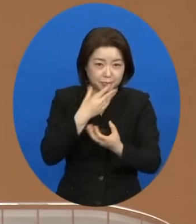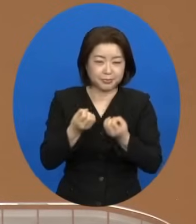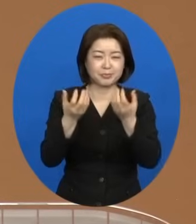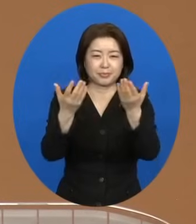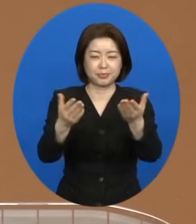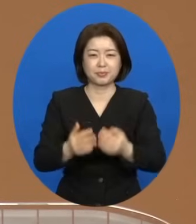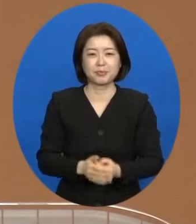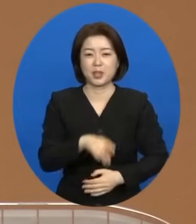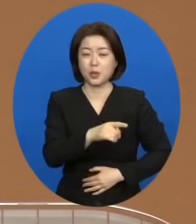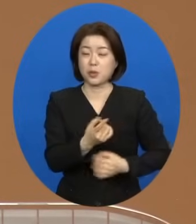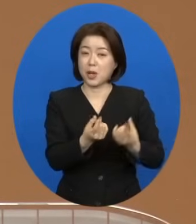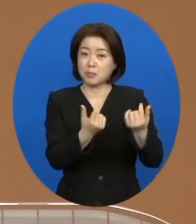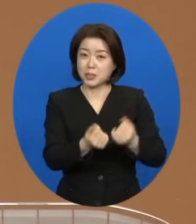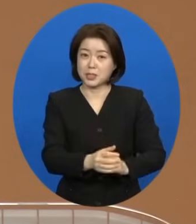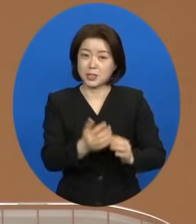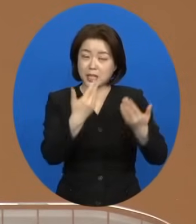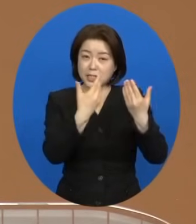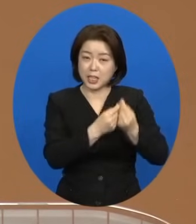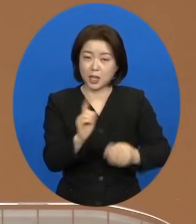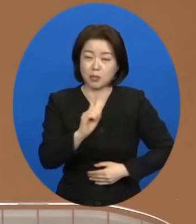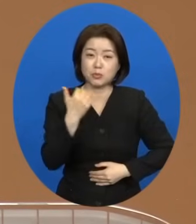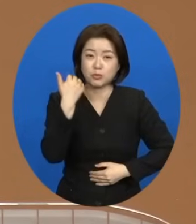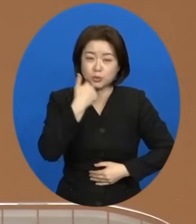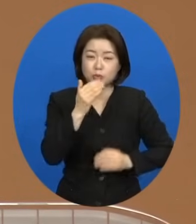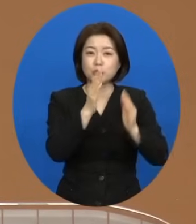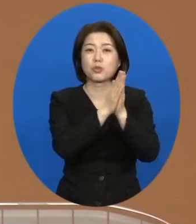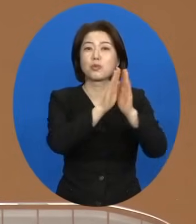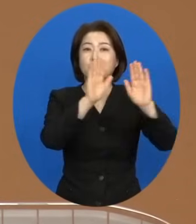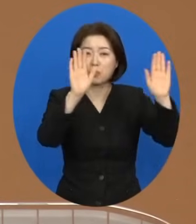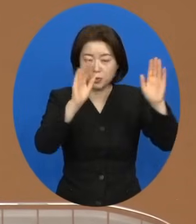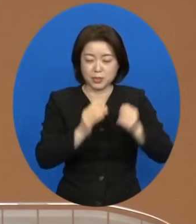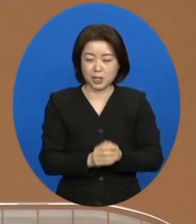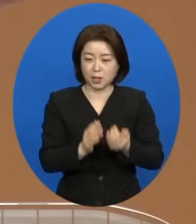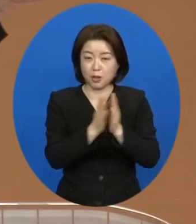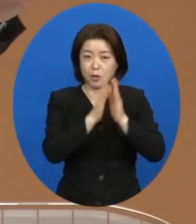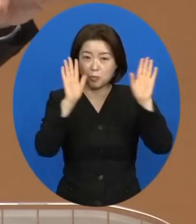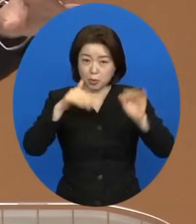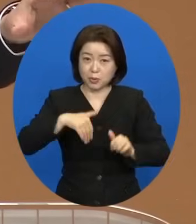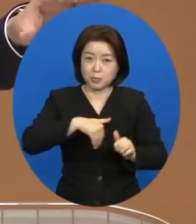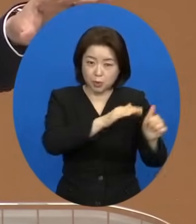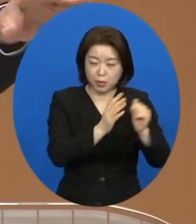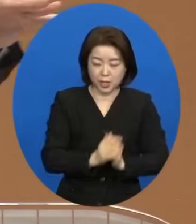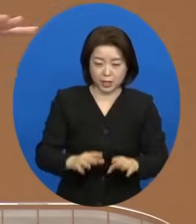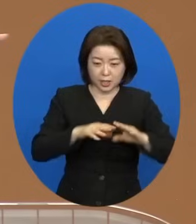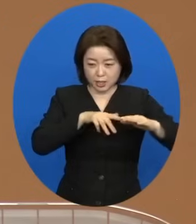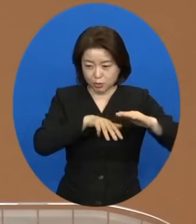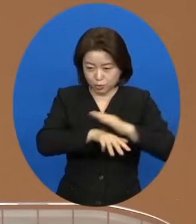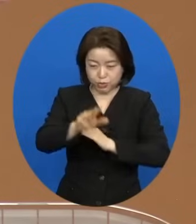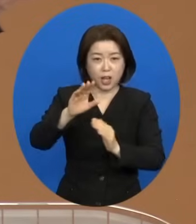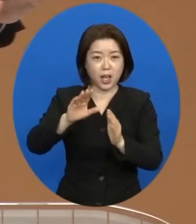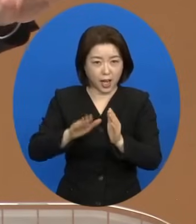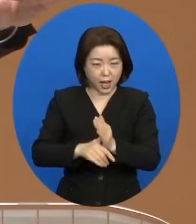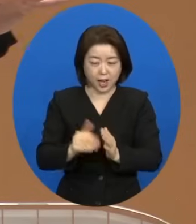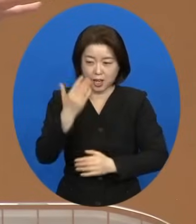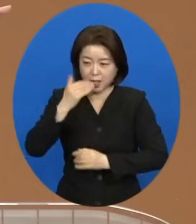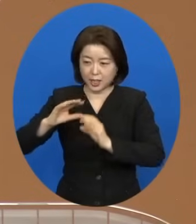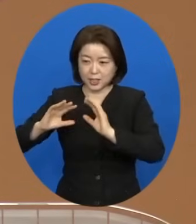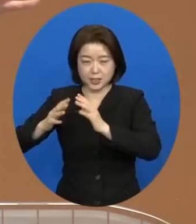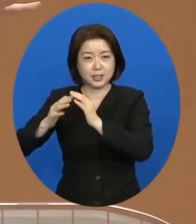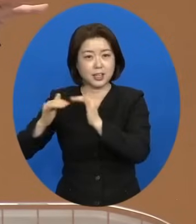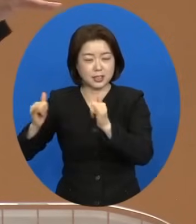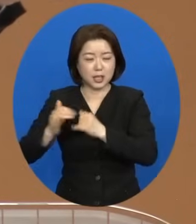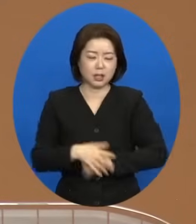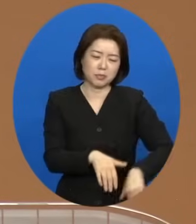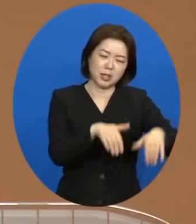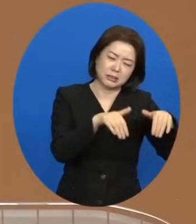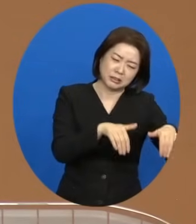모세입니다 모세를 하나님 보내십니다 왜 보내시면이 출애굽 당시에 이스라엘 백성들이 그 노예로 살았기